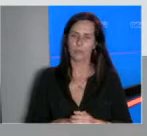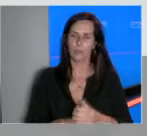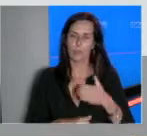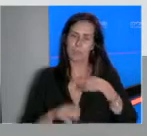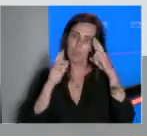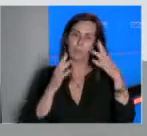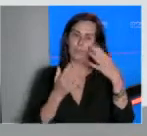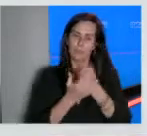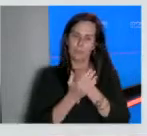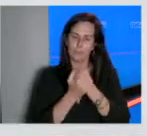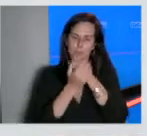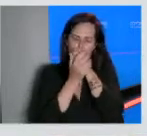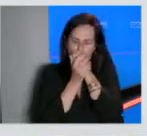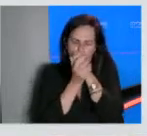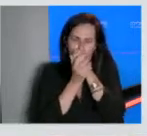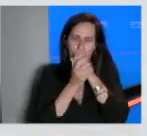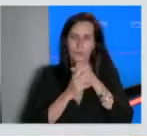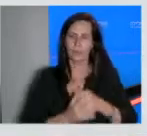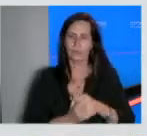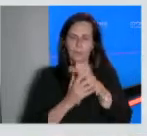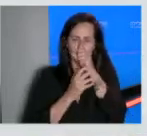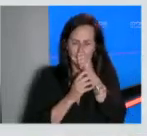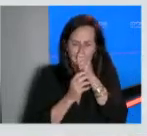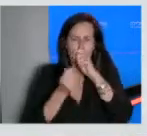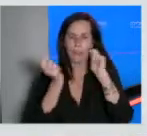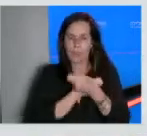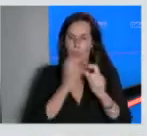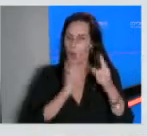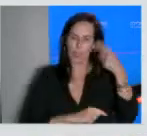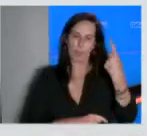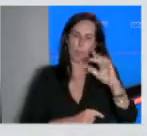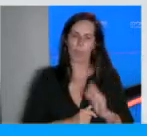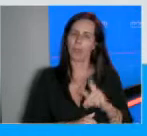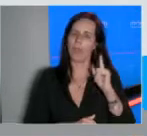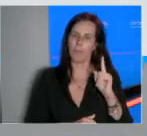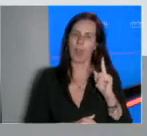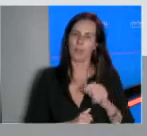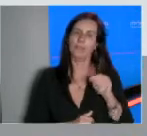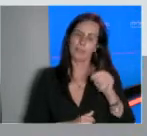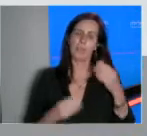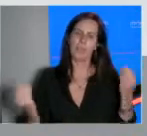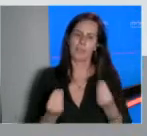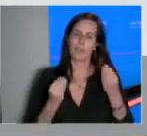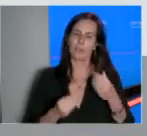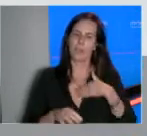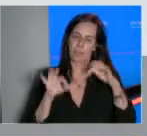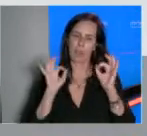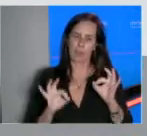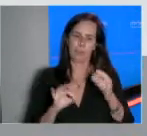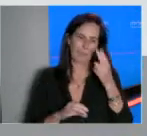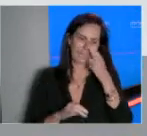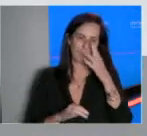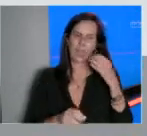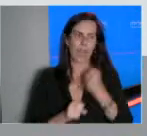ואני מקווה שיצליח, ורעידת אדמה, שינוי, לא יקרה ביום, אבל זה דבר שאני בהחלט